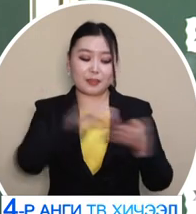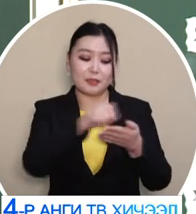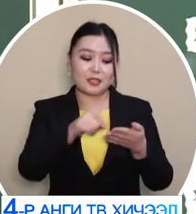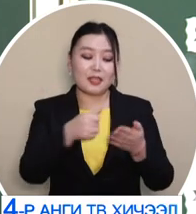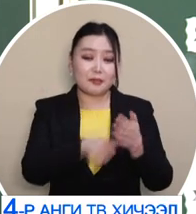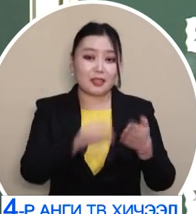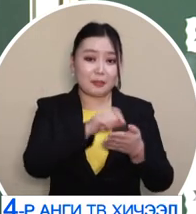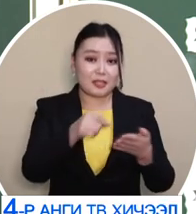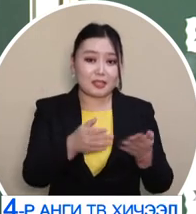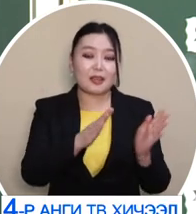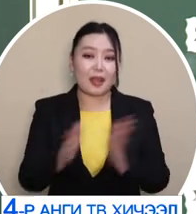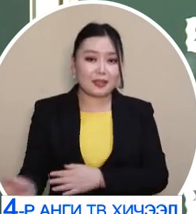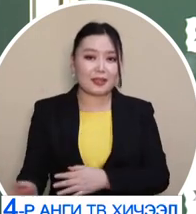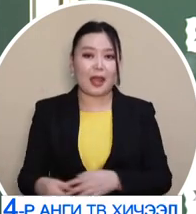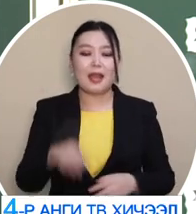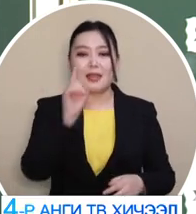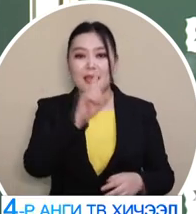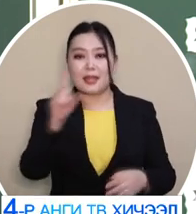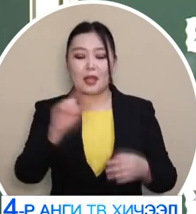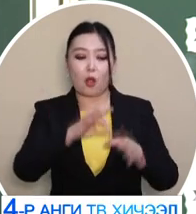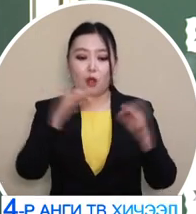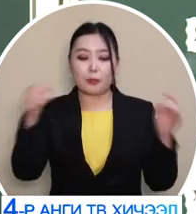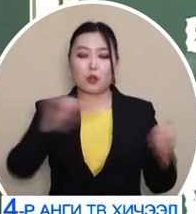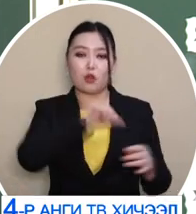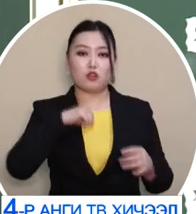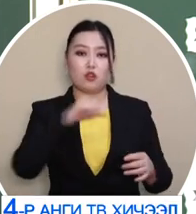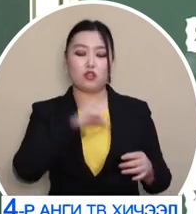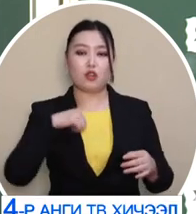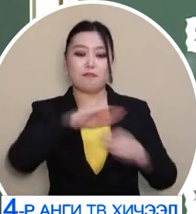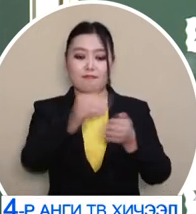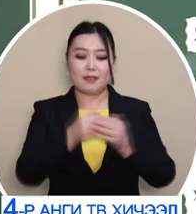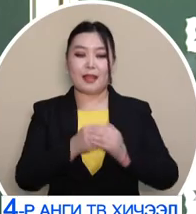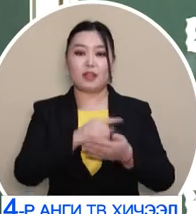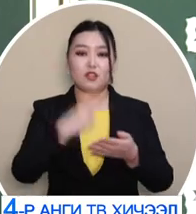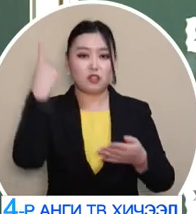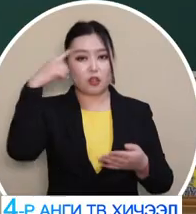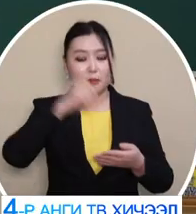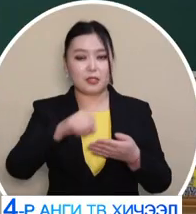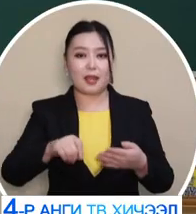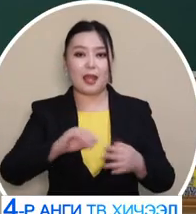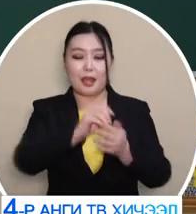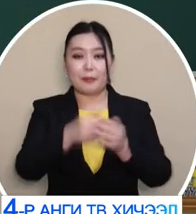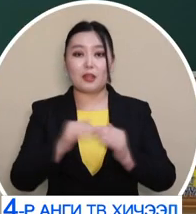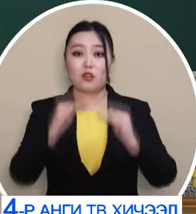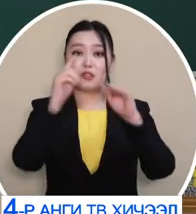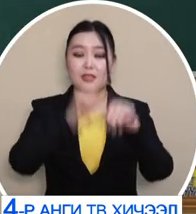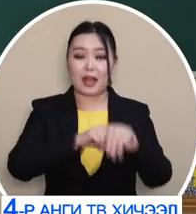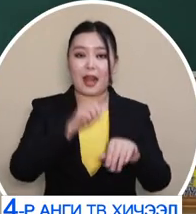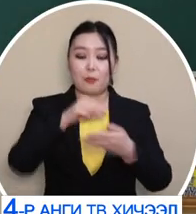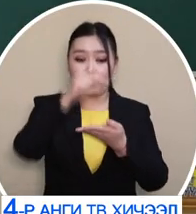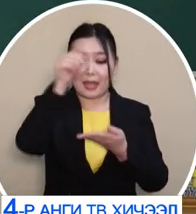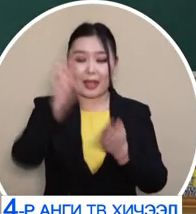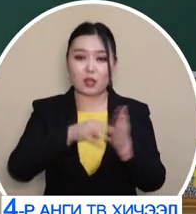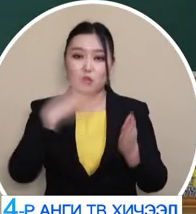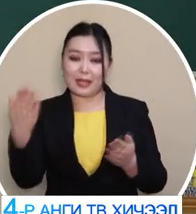бичсэн өгүүлбэрүүдийг дэвтэртээ бичгээс гадна тус бүр дээр нь нэг нэг өгүүлбэрийг өөрсдөө бие даан зохион бичээрэй. За, бие даан хөгжих цагаараа хүүхдүүд маань